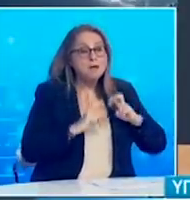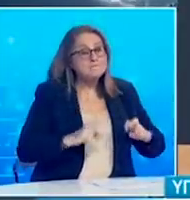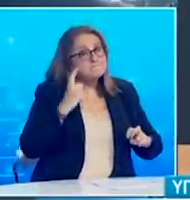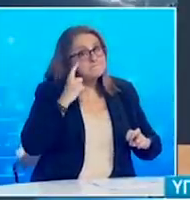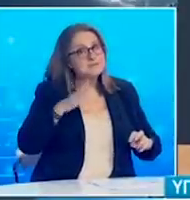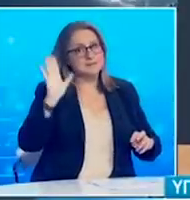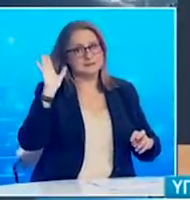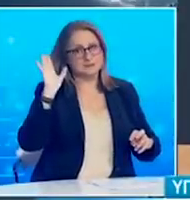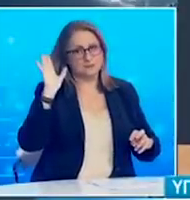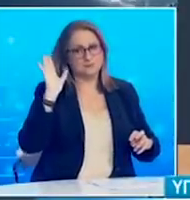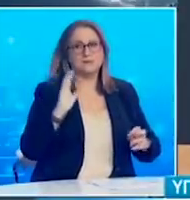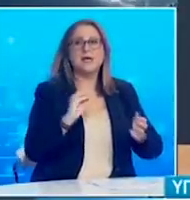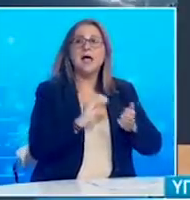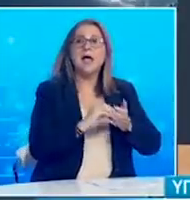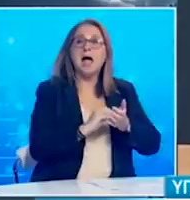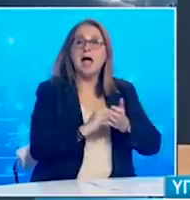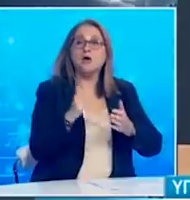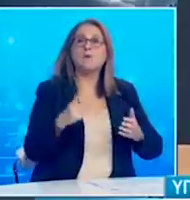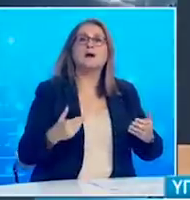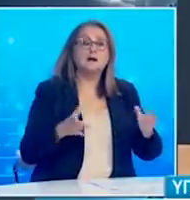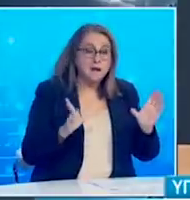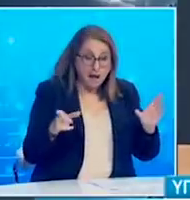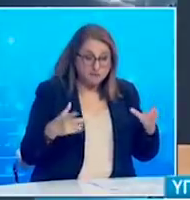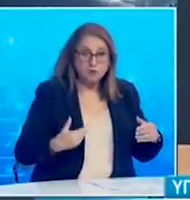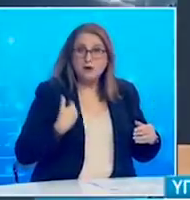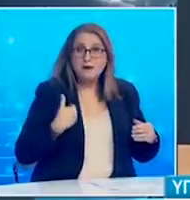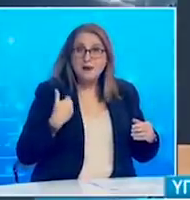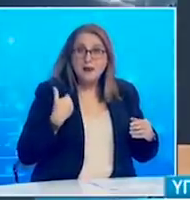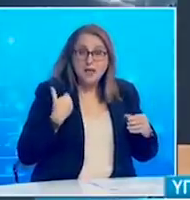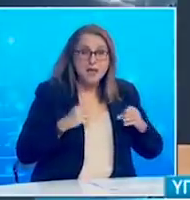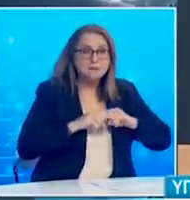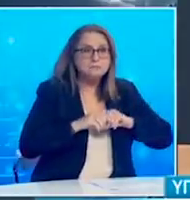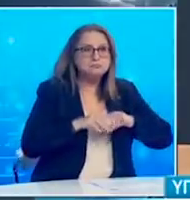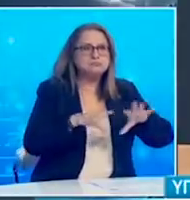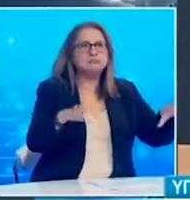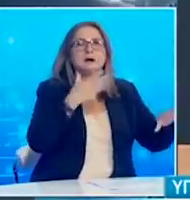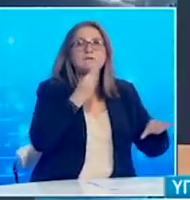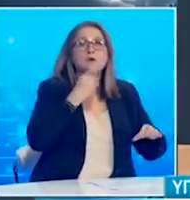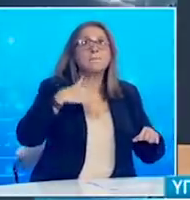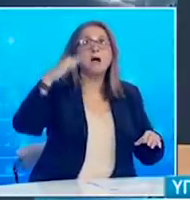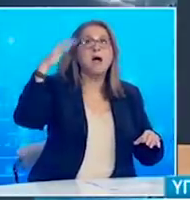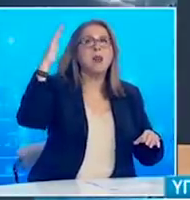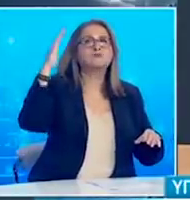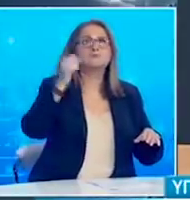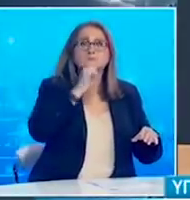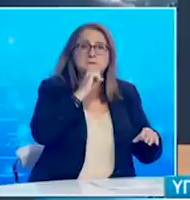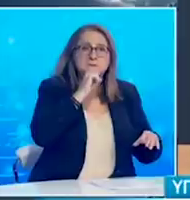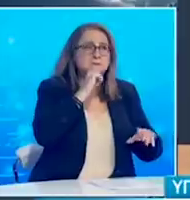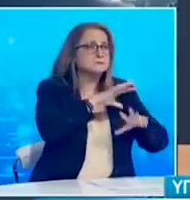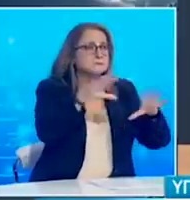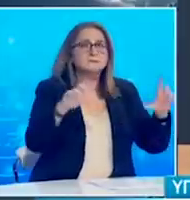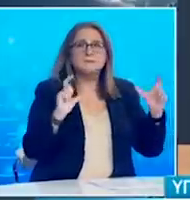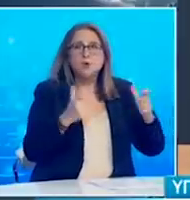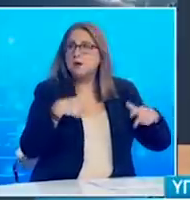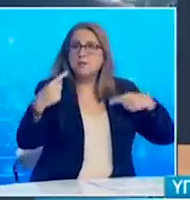νέων δεν είναι κλειστή και μπορεί να δώσει ανα πάσα στιγμή μεταδόσεις στις μεγαλύτερες ηλικιακές ομάδες με δραματικές συνέπειες.